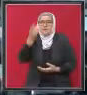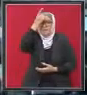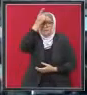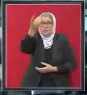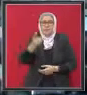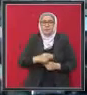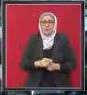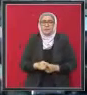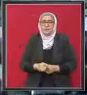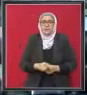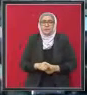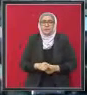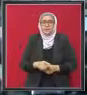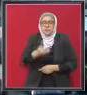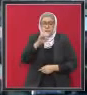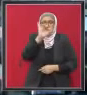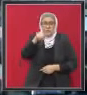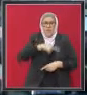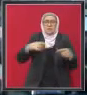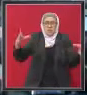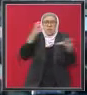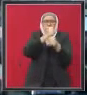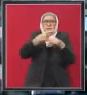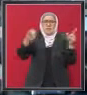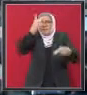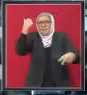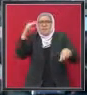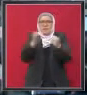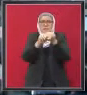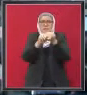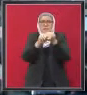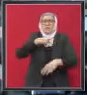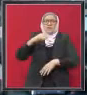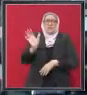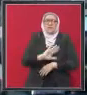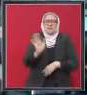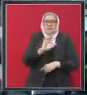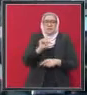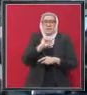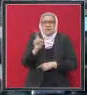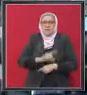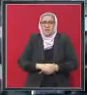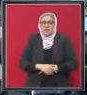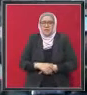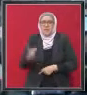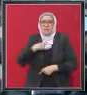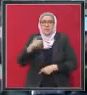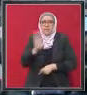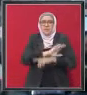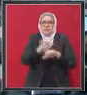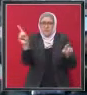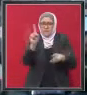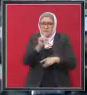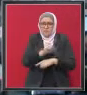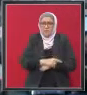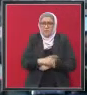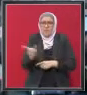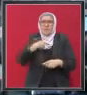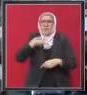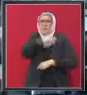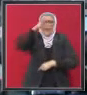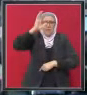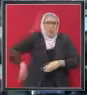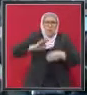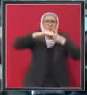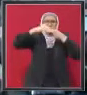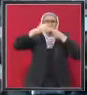Datuk Yang Betul, saya akan menggulunglah kalau macam ni. Masa dah habis. Satu semua. Muah satu. Satu saja daripada Muah. Subang, Subang. Okay. Sebab kita belum